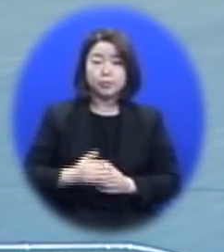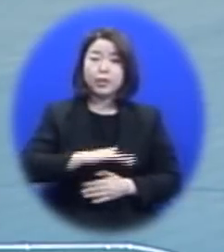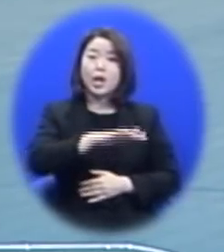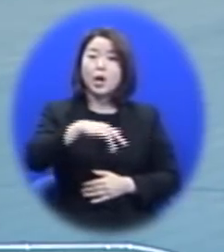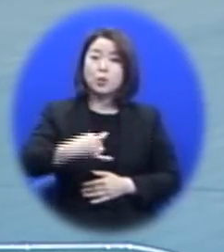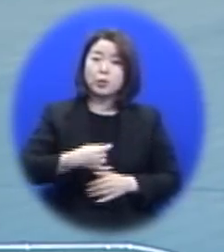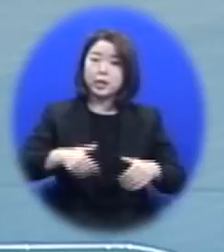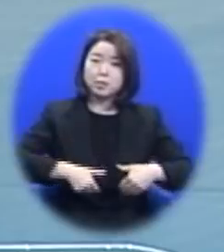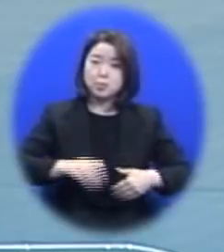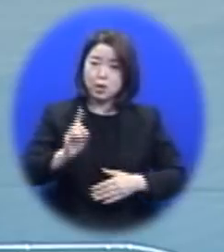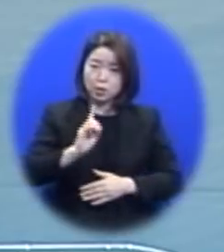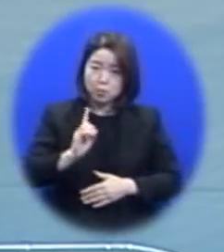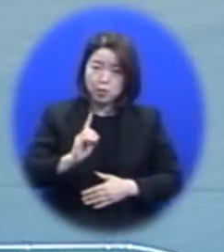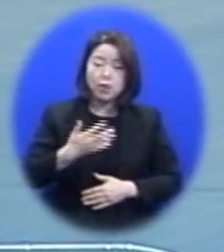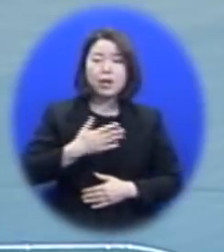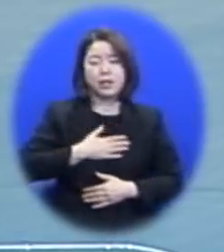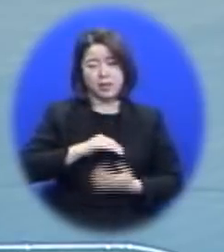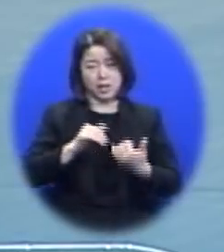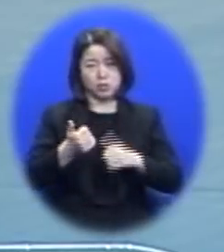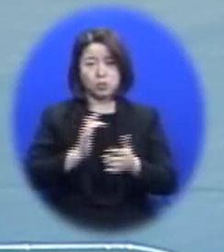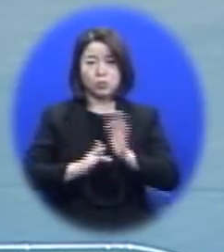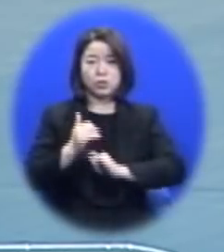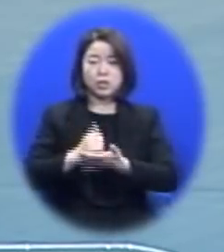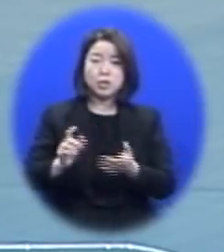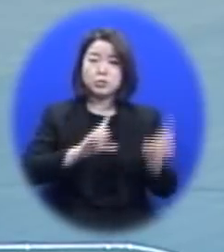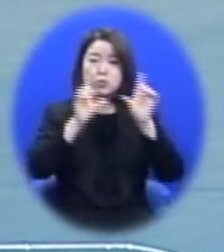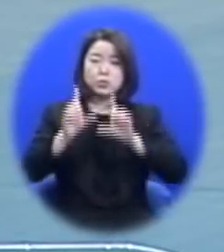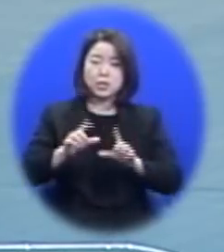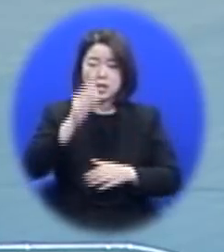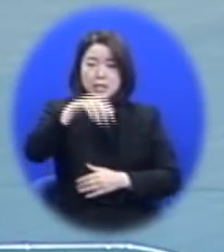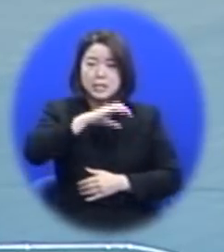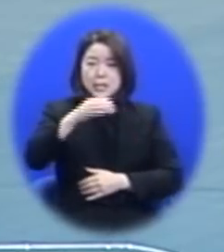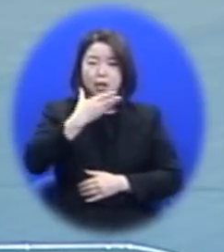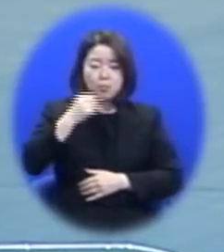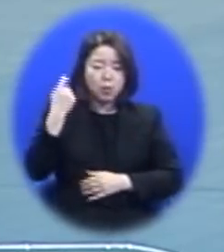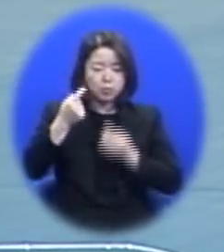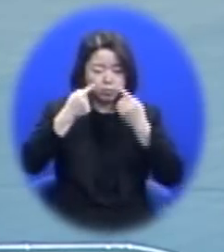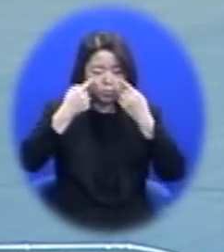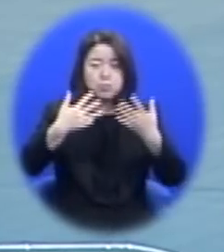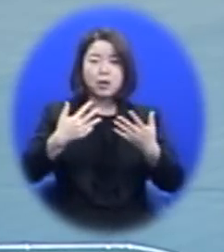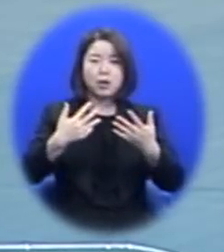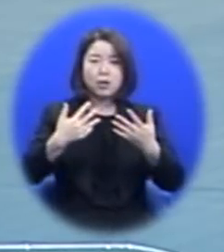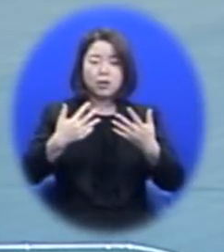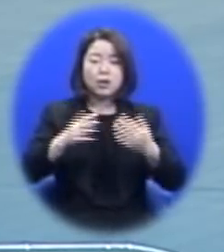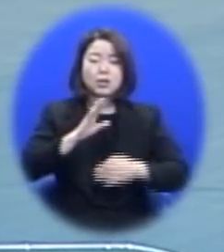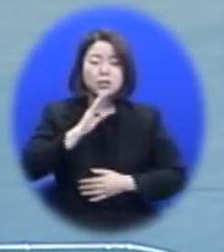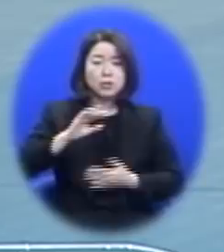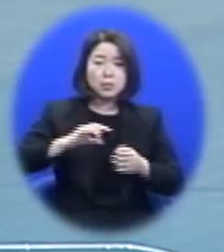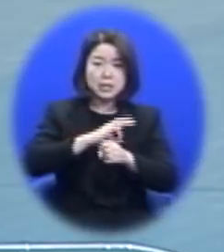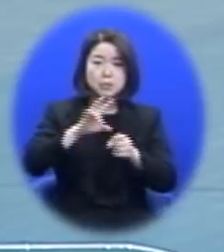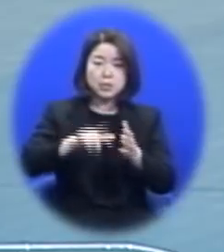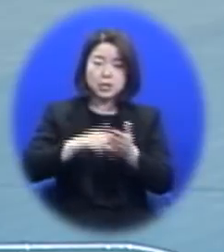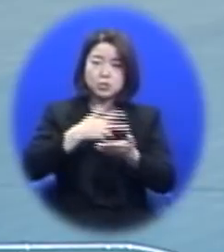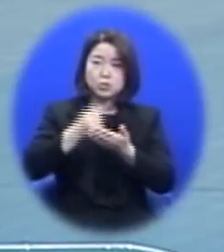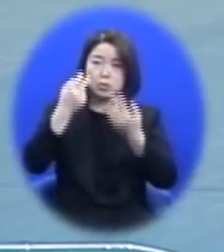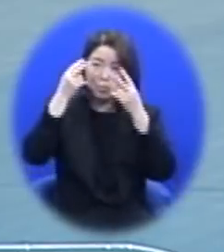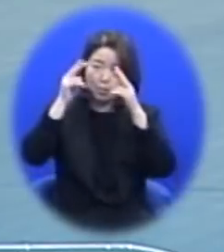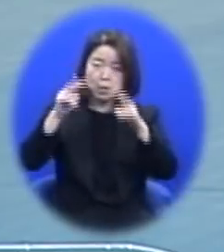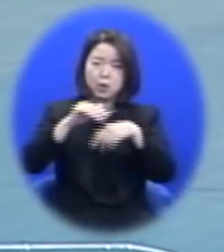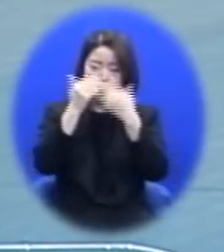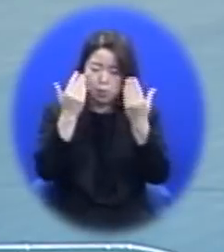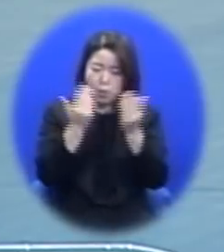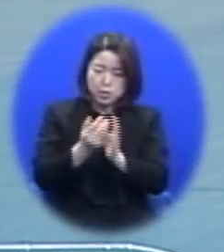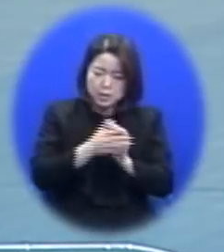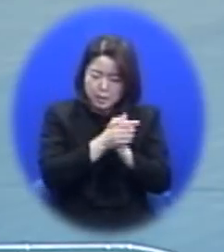우리에게 필요한 것은 나는 죽고 예수로 사는 십자가의 복음이 분명하고 그리고 정말 24시간 주님을 바라보며 주님과